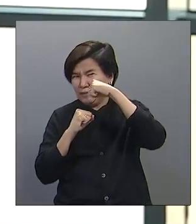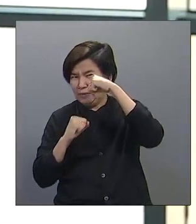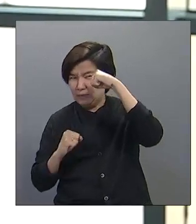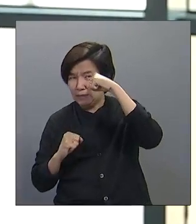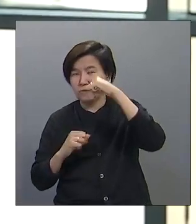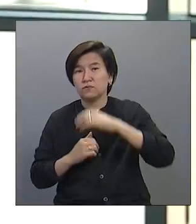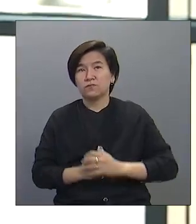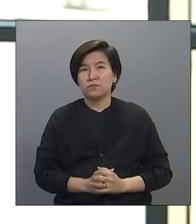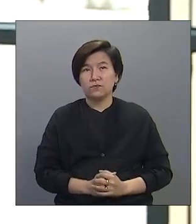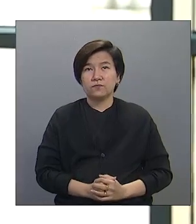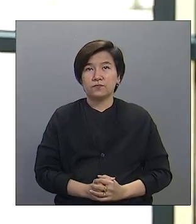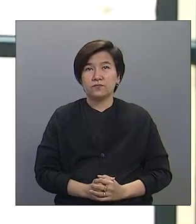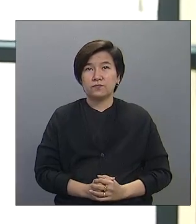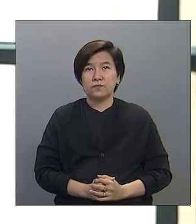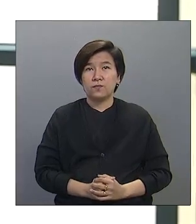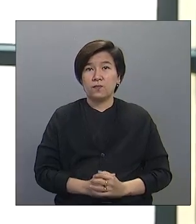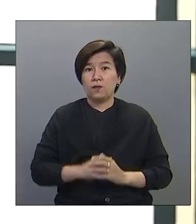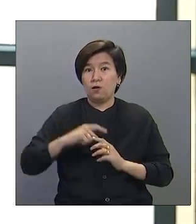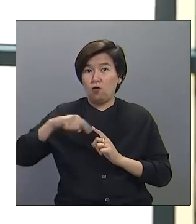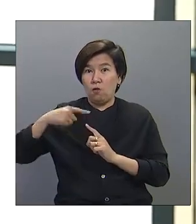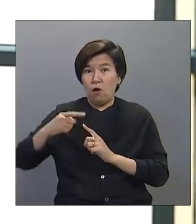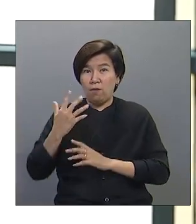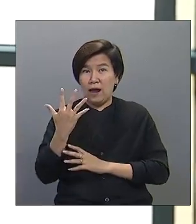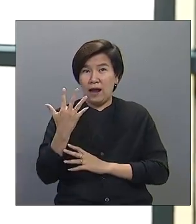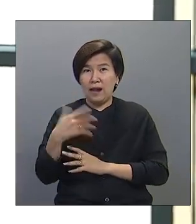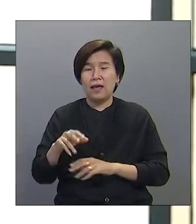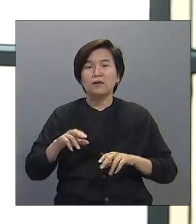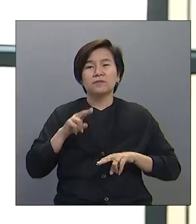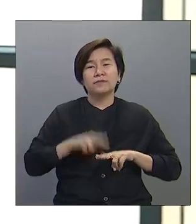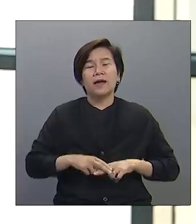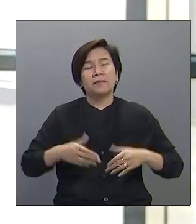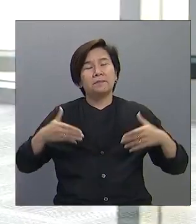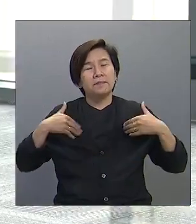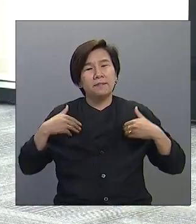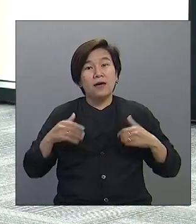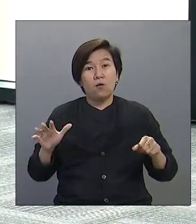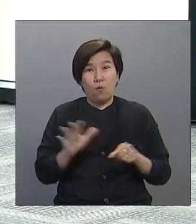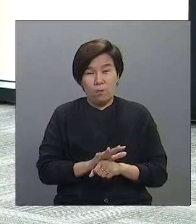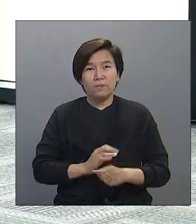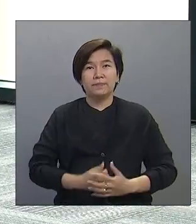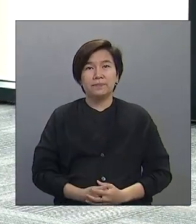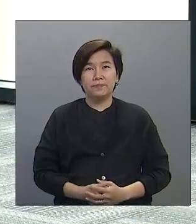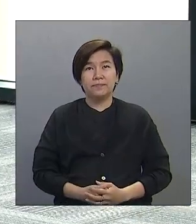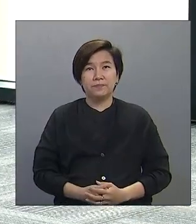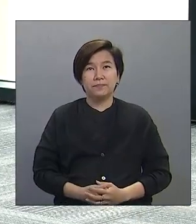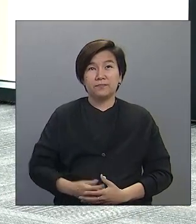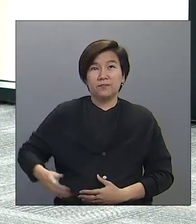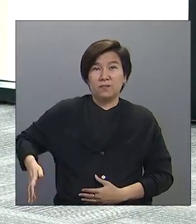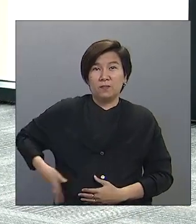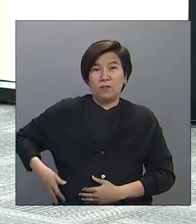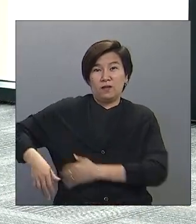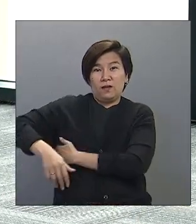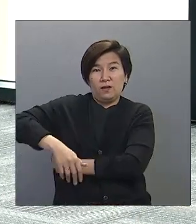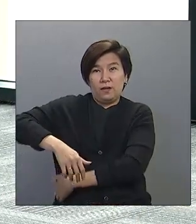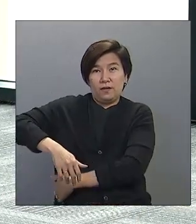และในรอบสุดท้ายเราทำ5รอบนะคะแล้วเราก็กลับมาตรงกลางนั่งสบายๆนะคะและถ้าต่อไปค่ะเราจะมายืดเอวด้านข้